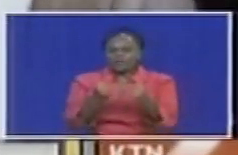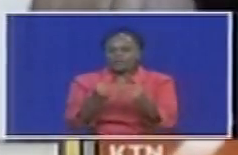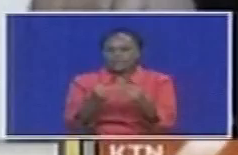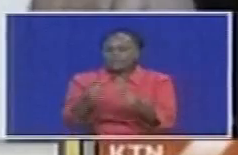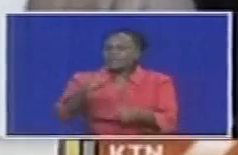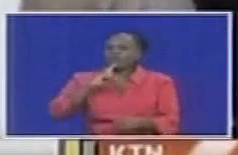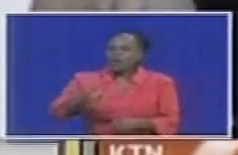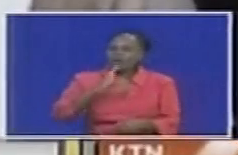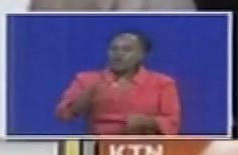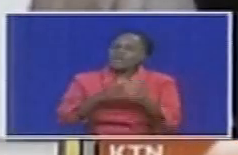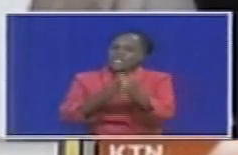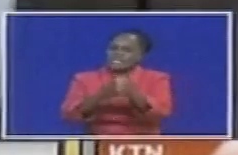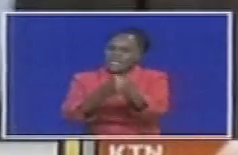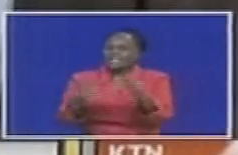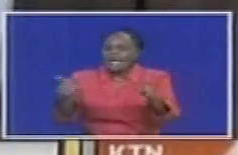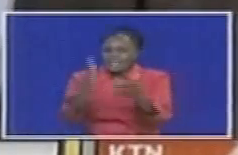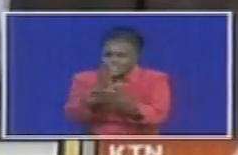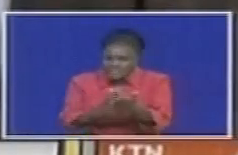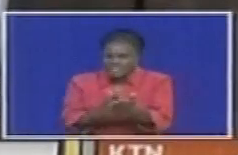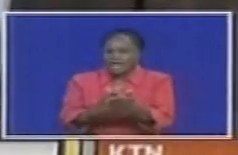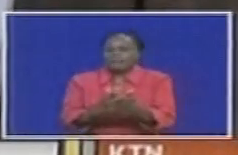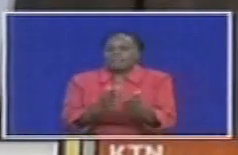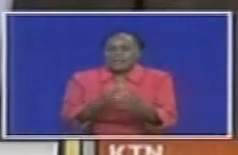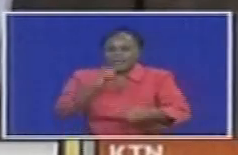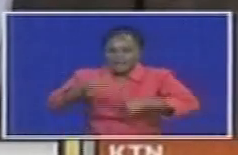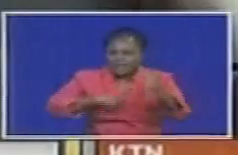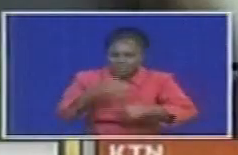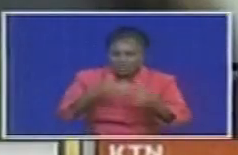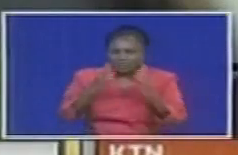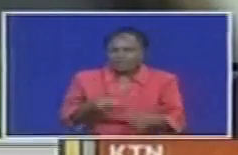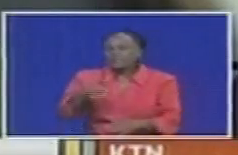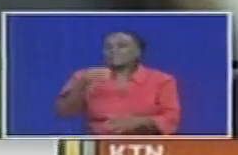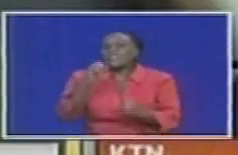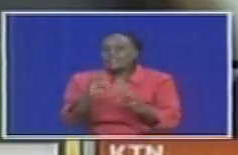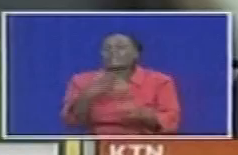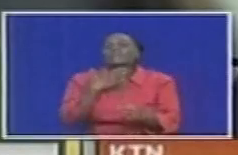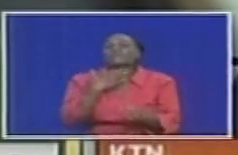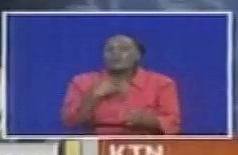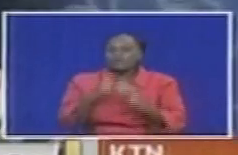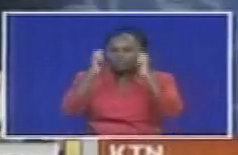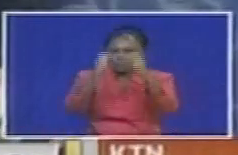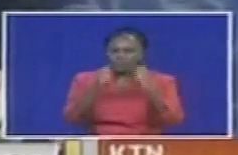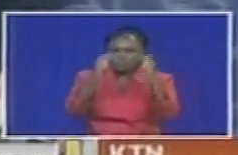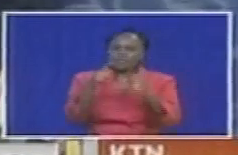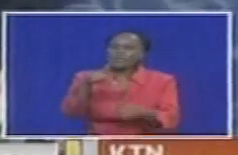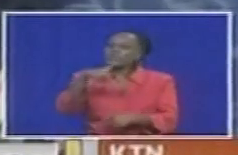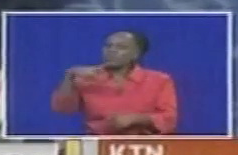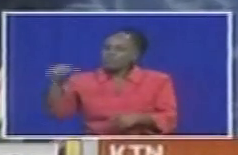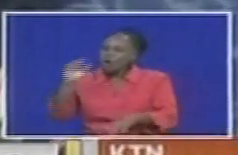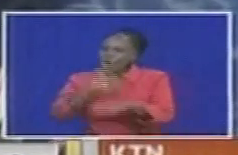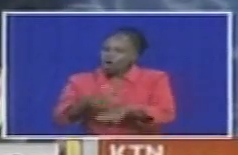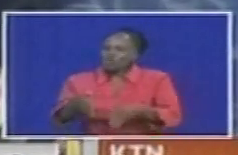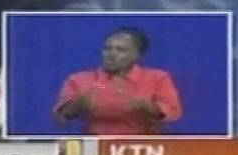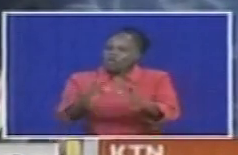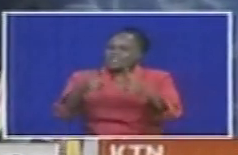ameonya viongozi na baadhi ya wanaharakati wa haki akidai wapo wanaochochea fujo. To not go to the streets,